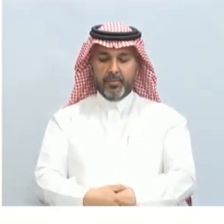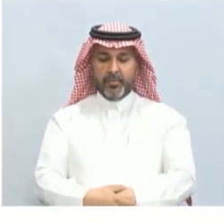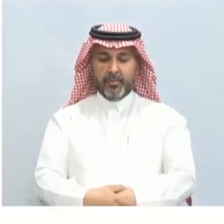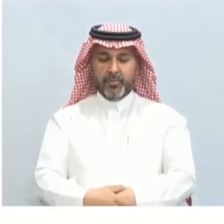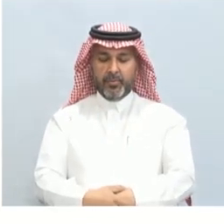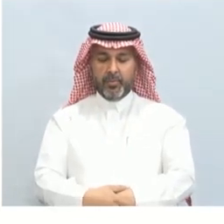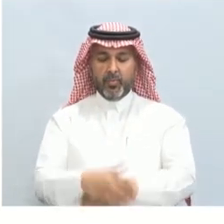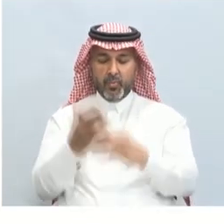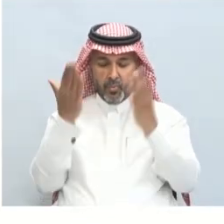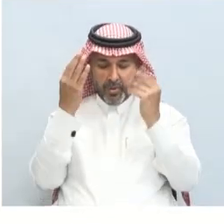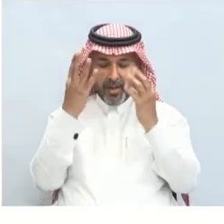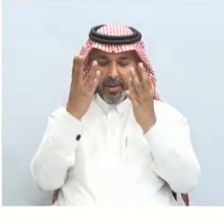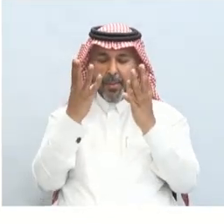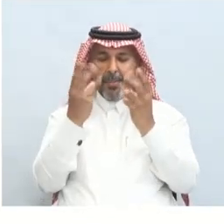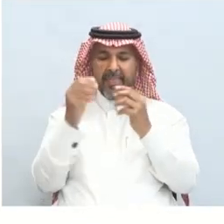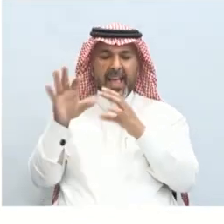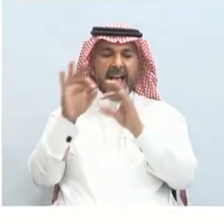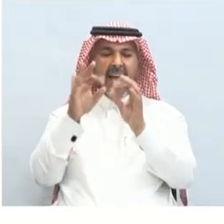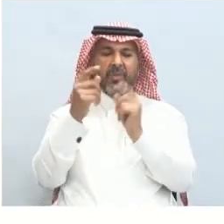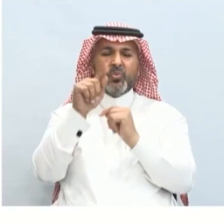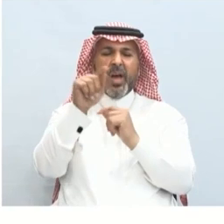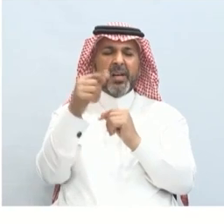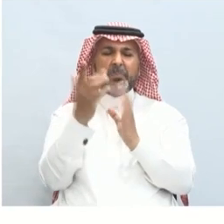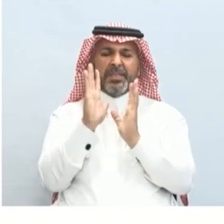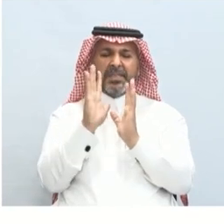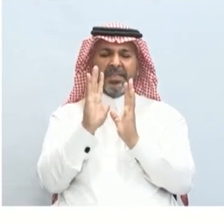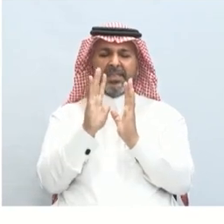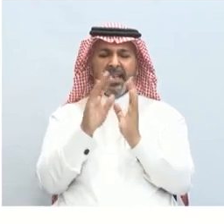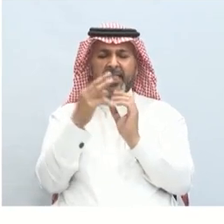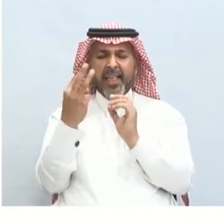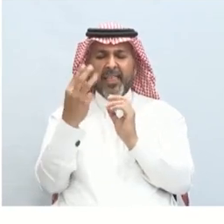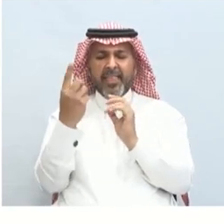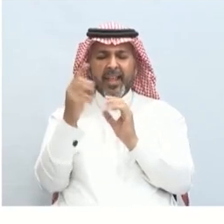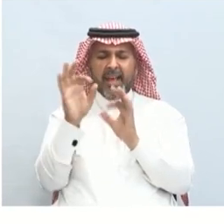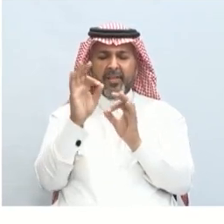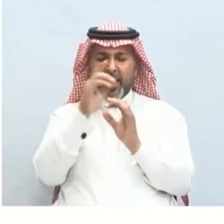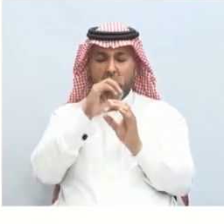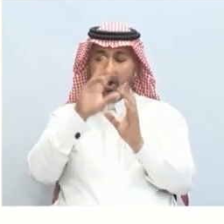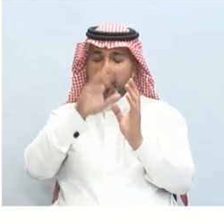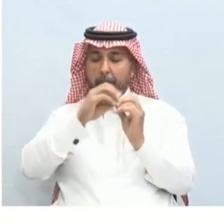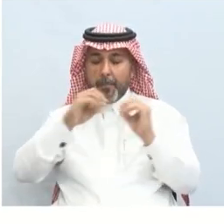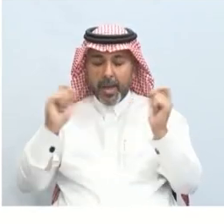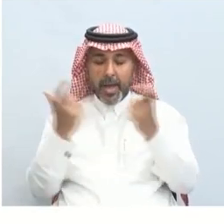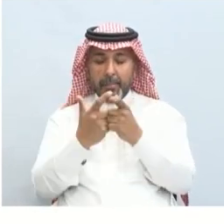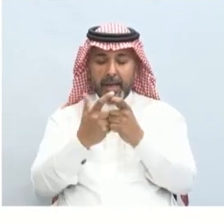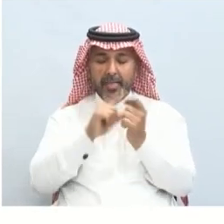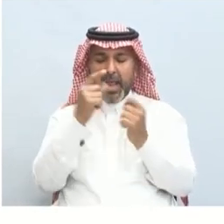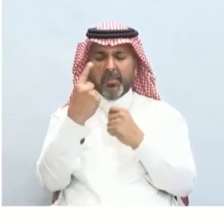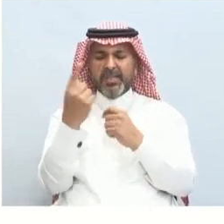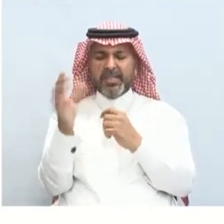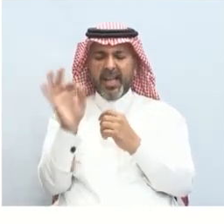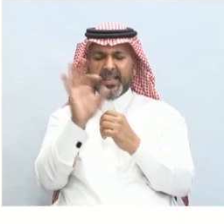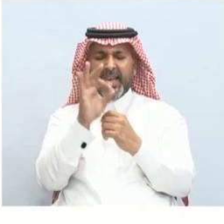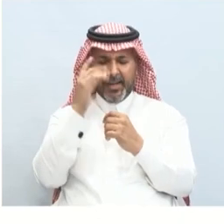اريد اخذ فقط ار عنصر من اصل ان عنصر يعني اريد ان ارتب ما ابغى ارتب الان كلهم وانما بختار منهم